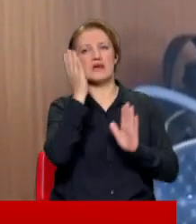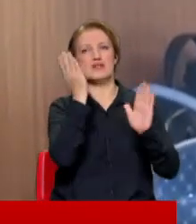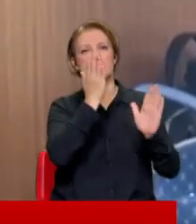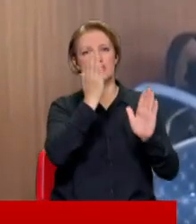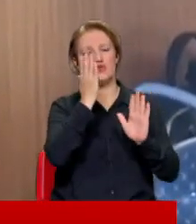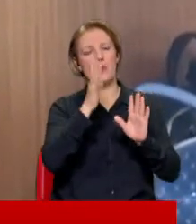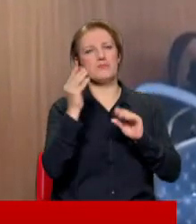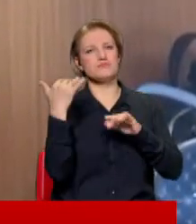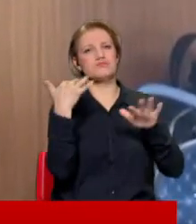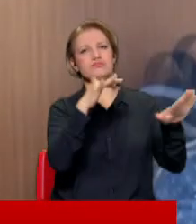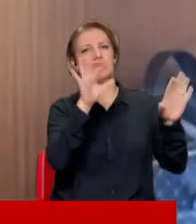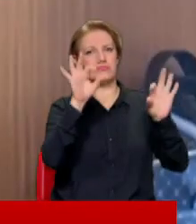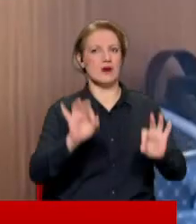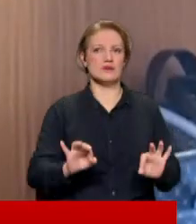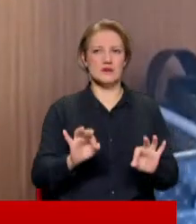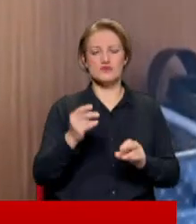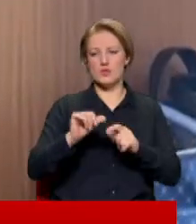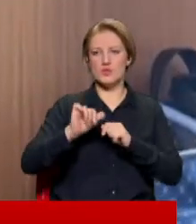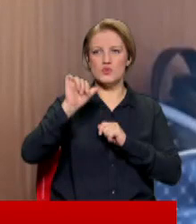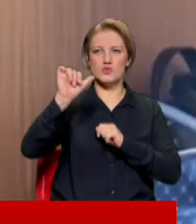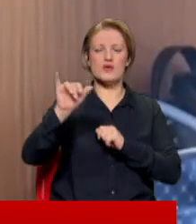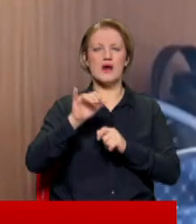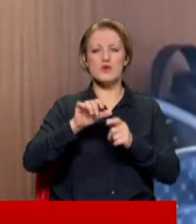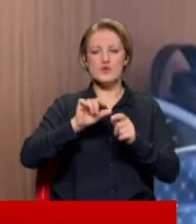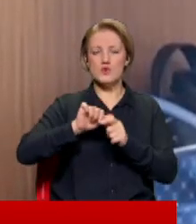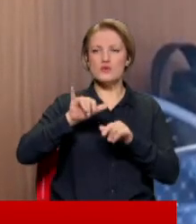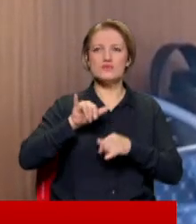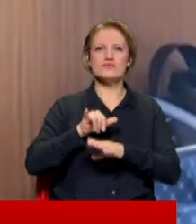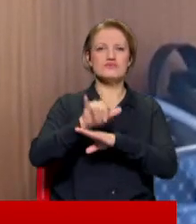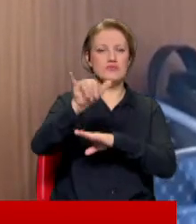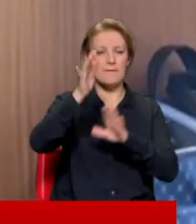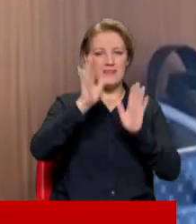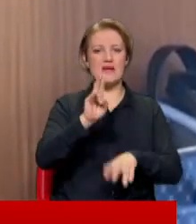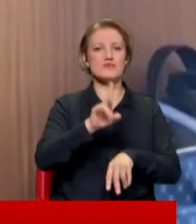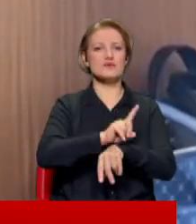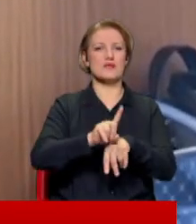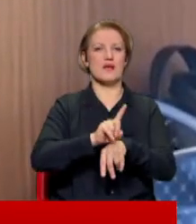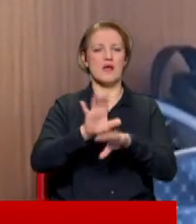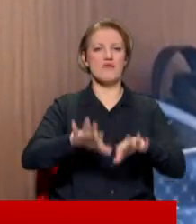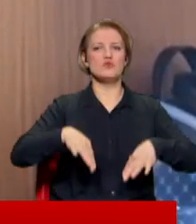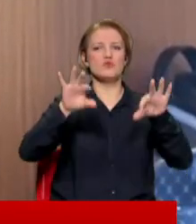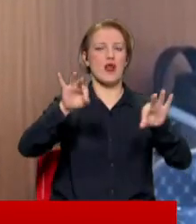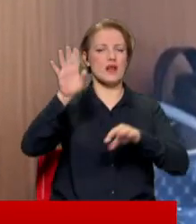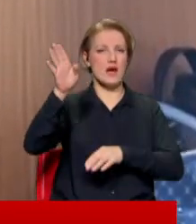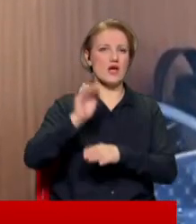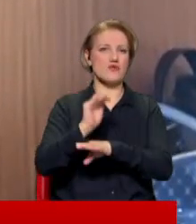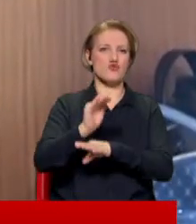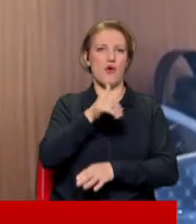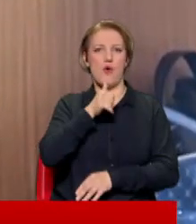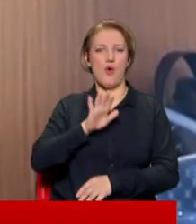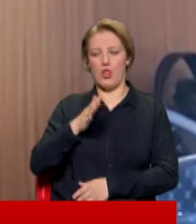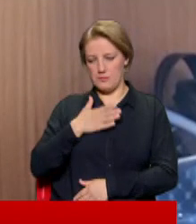gidişinin önünü açtı ne yazık ki. Çok uzak, uçakla bile 24 saat mesafede Avustralya kıtasında yaşıyor